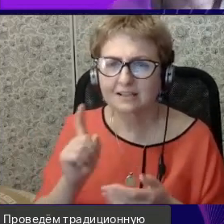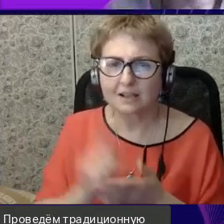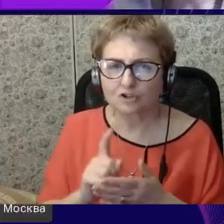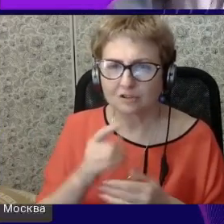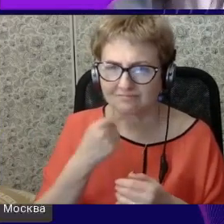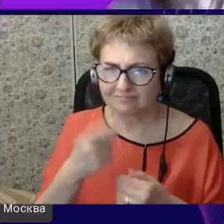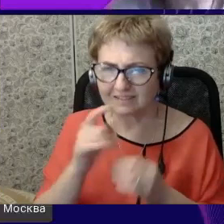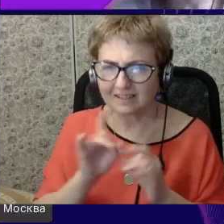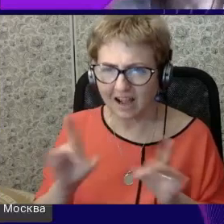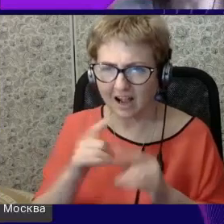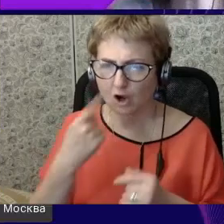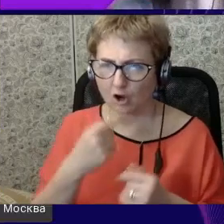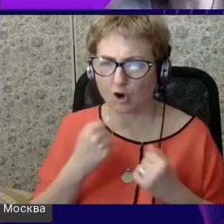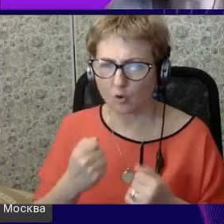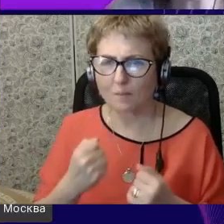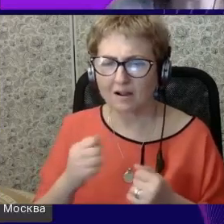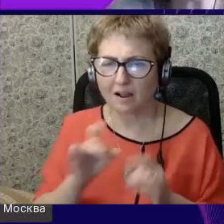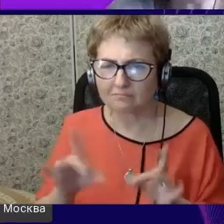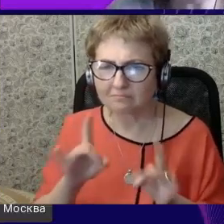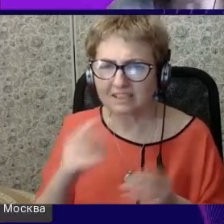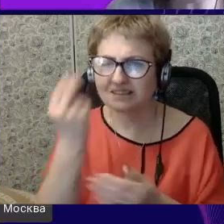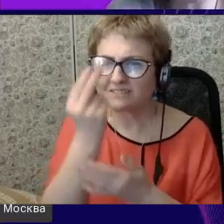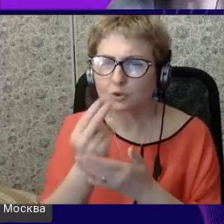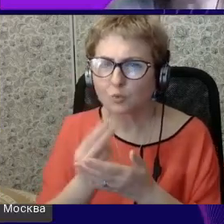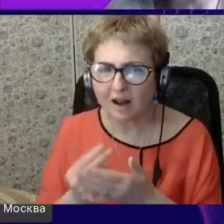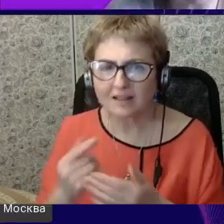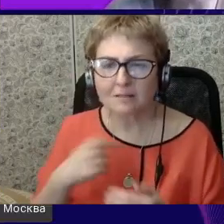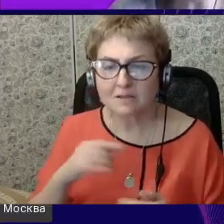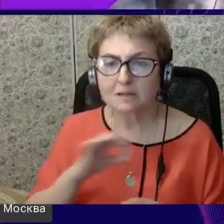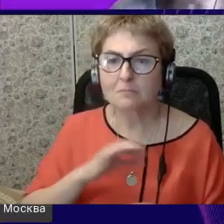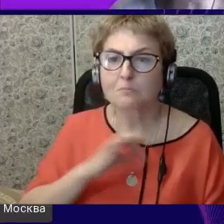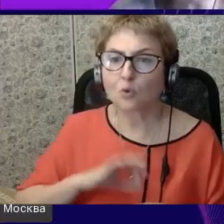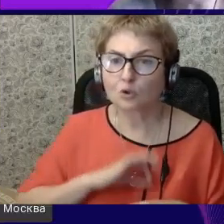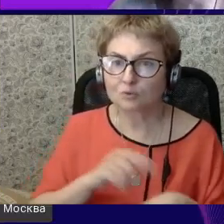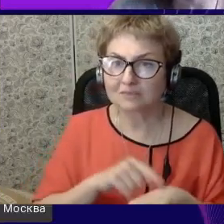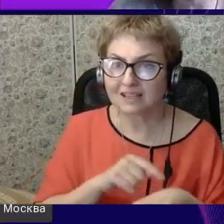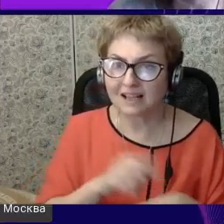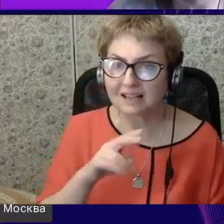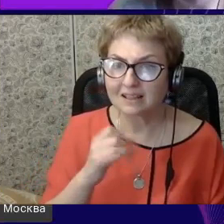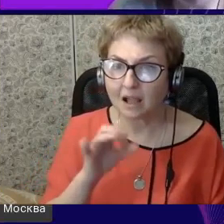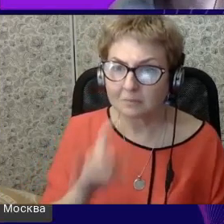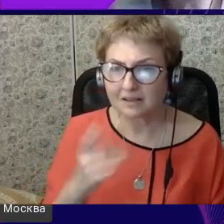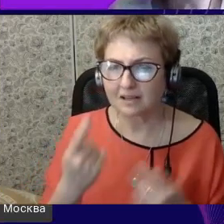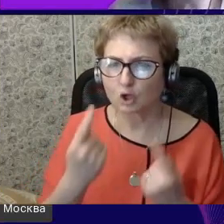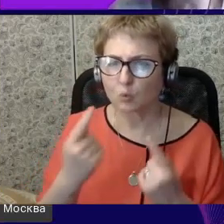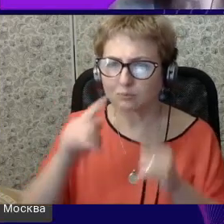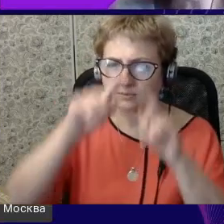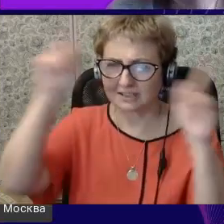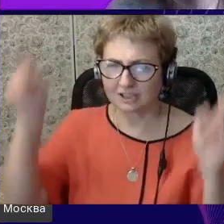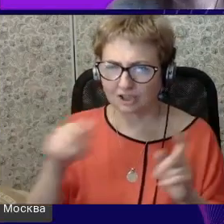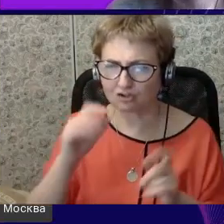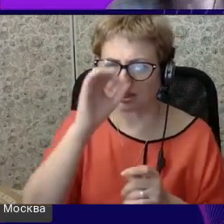Количество раз, количество подходов, количество игр должно быть изначально громко озвучено и в некоторых случаях визуально представлено. Мы